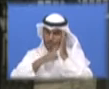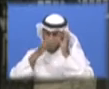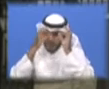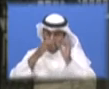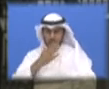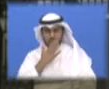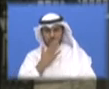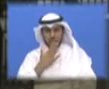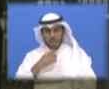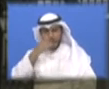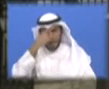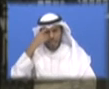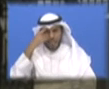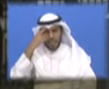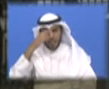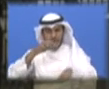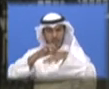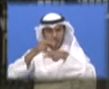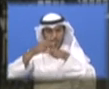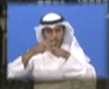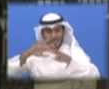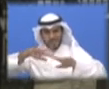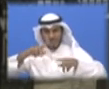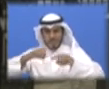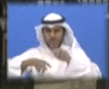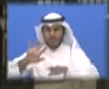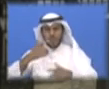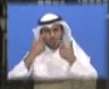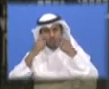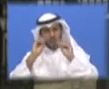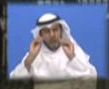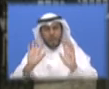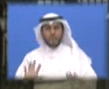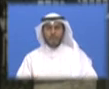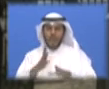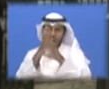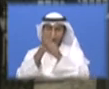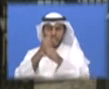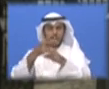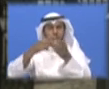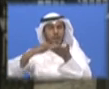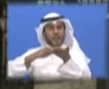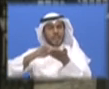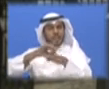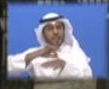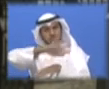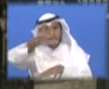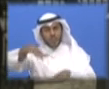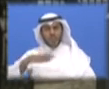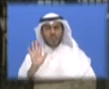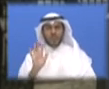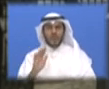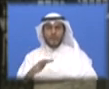بعد تعرض بعض المواطنين لبعض المضايقات، وكذلك حرصا منها على توفير جميع الخدمات